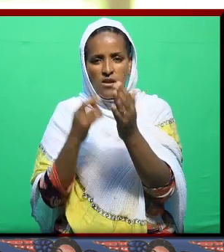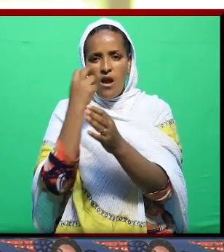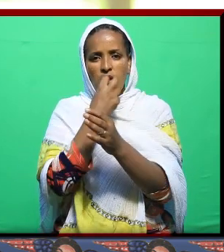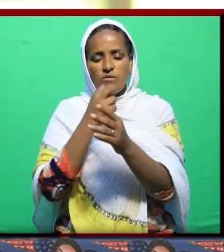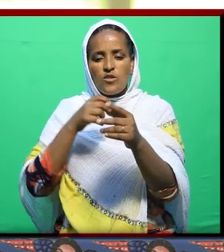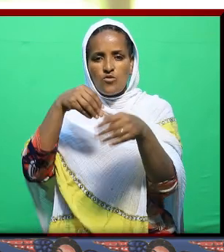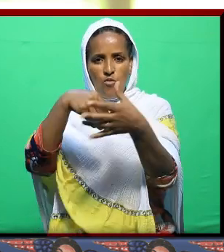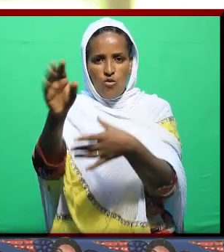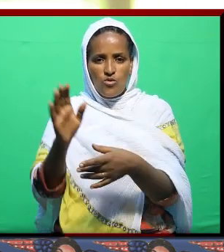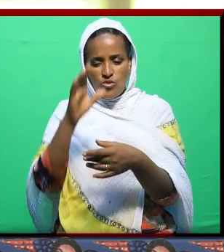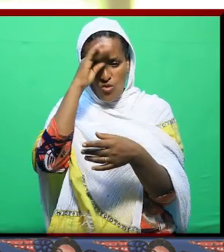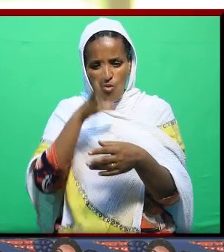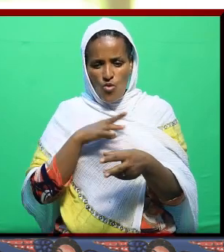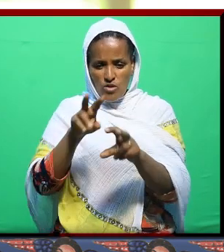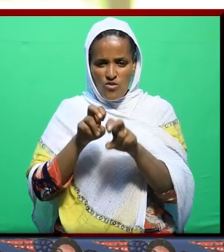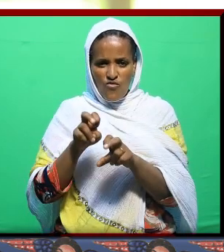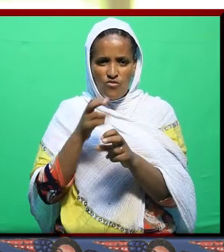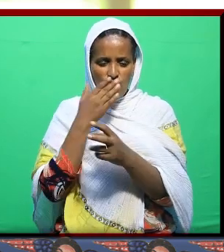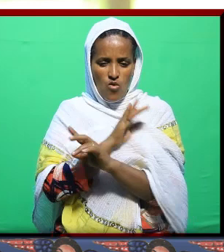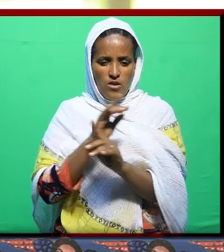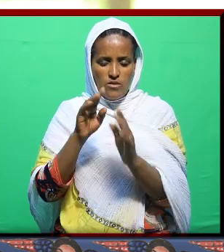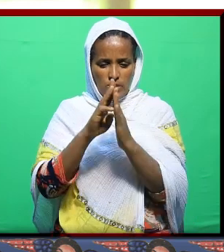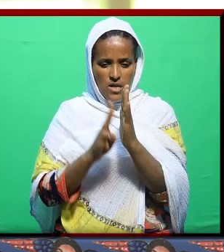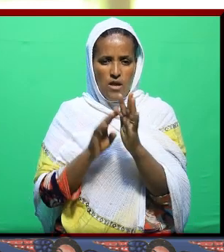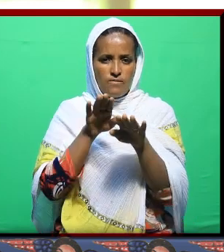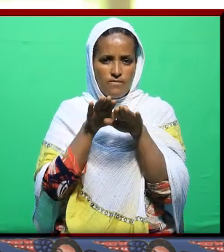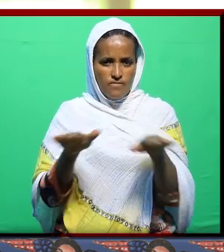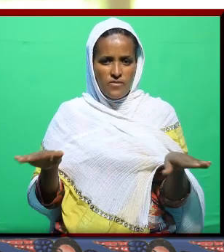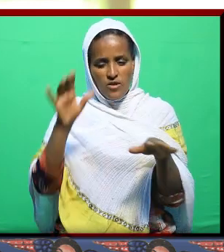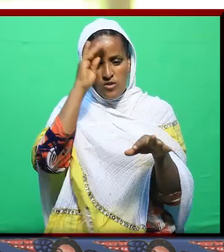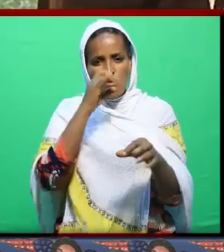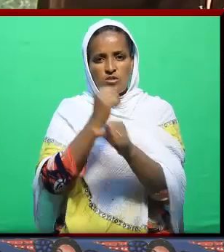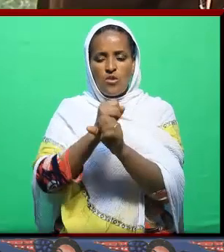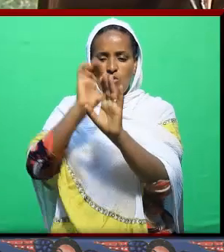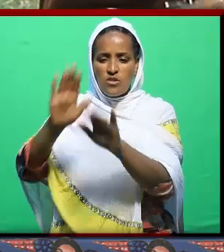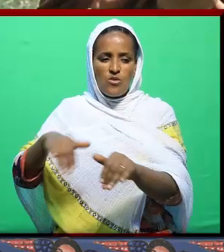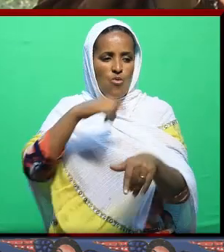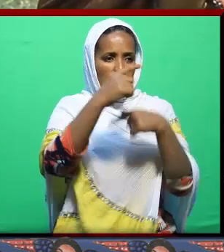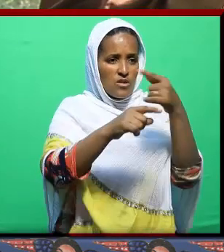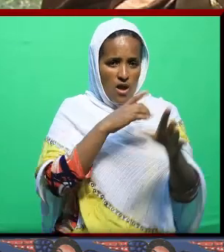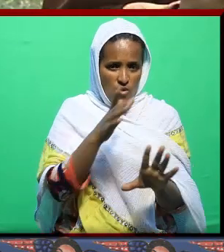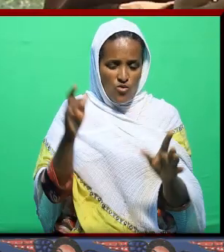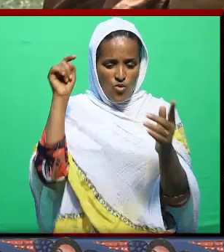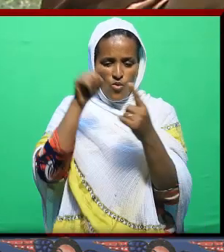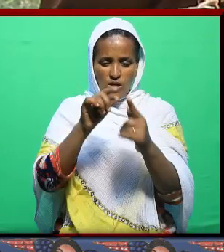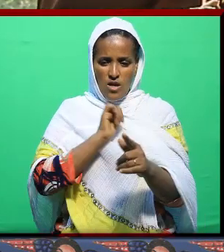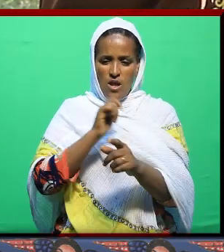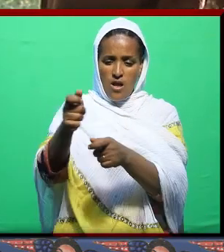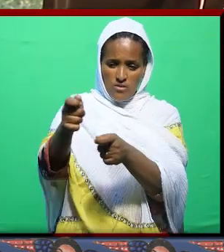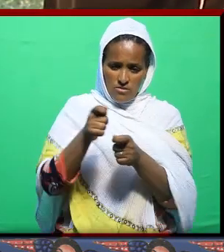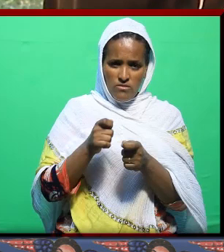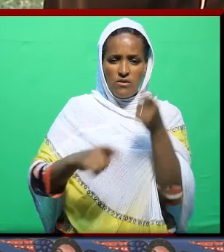ክርስቲያኖች ከአንደበታቸው የሚያወጡት። ሰዎች እንዳይከፉ፣ ሰዎች እንዳይበረግጉ፣ ሰዎች ስራቸውን ጥለው እንዳይሄዱ፣ ሰዎችን ወደ